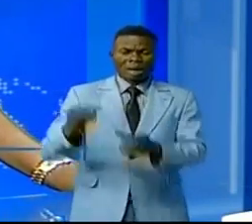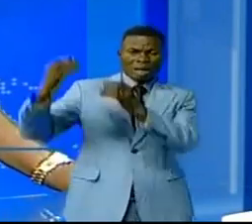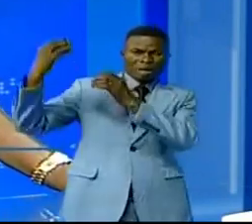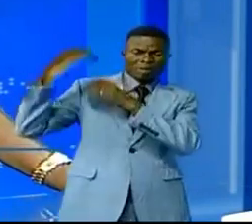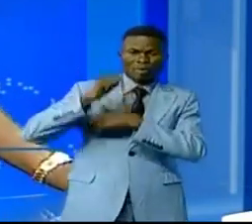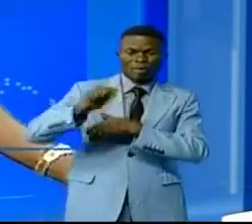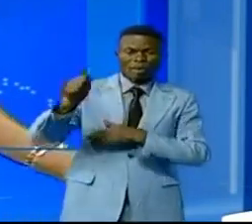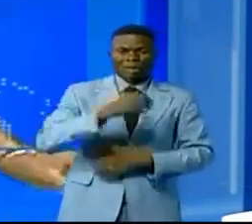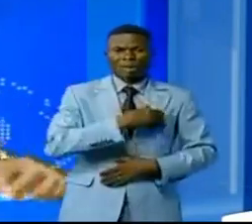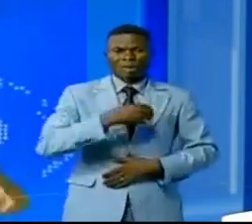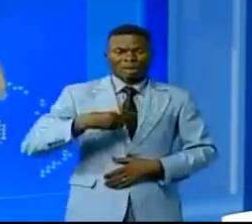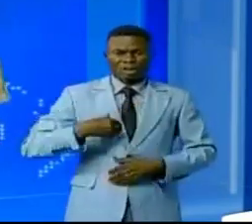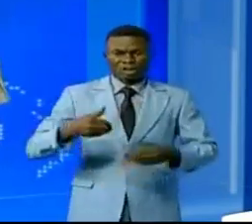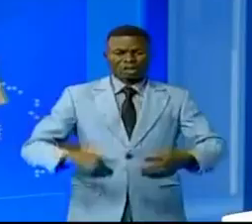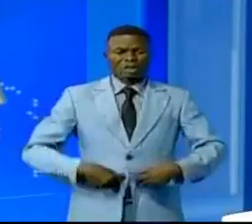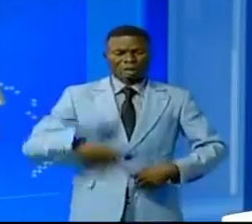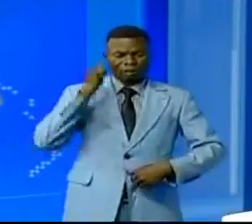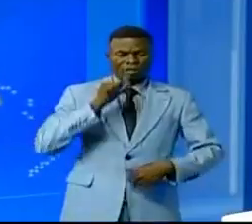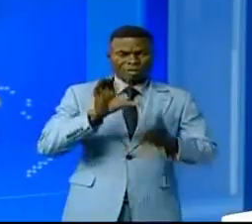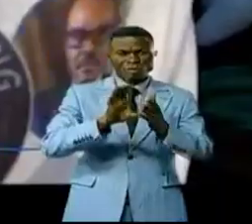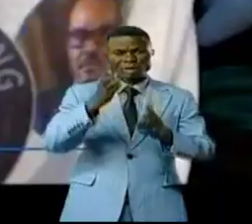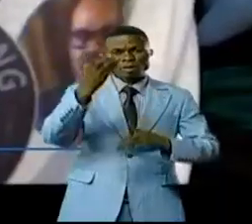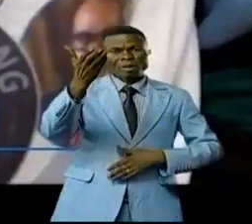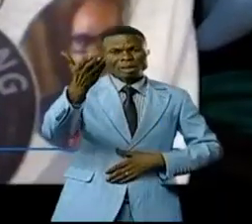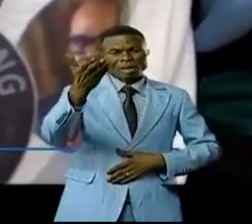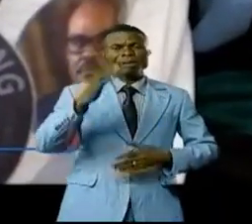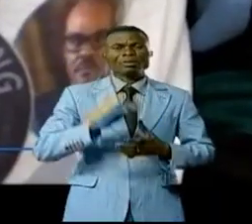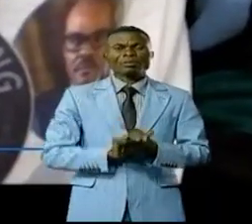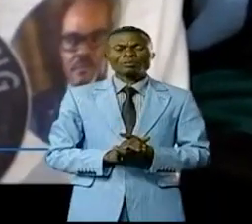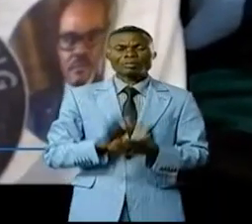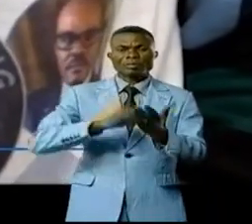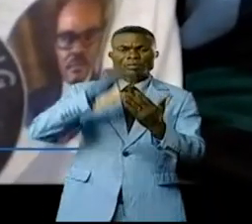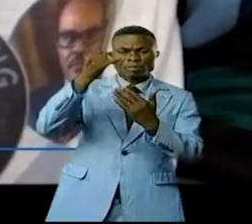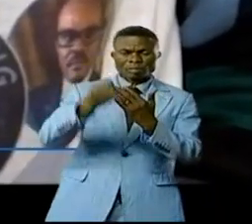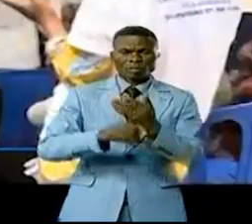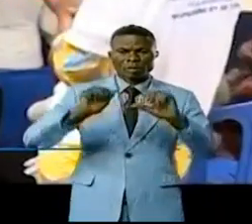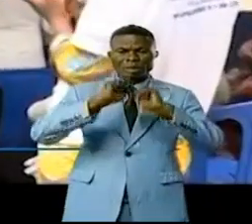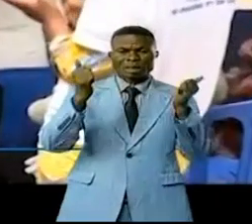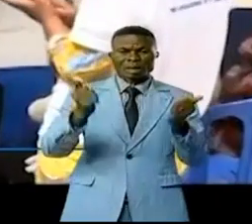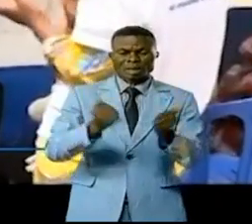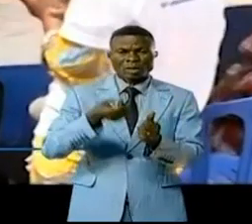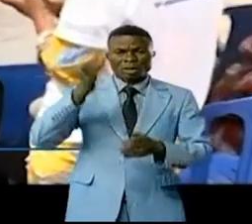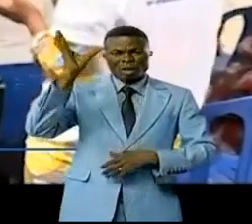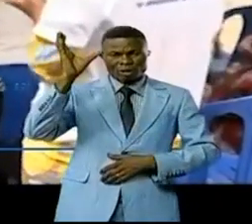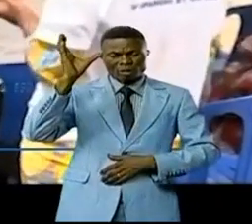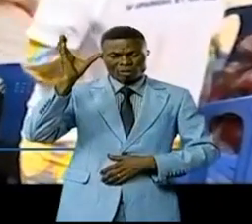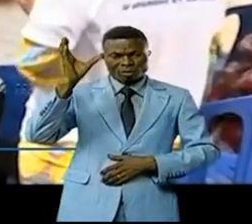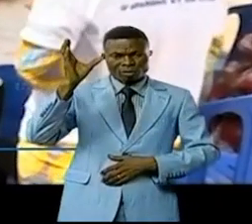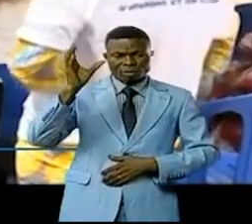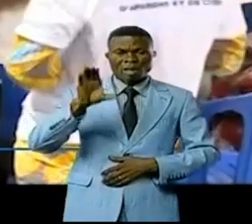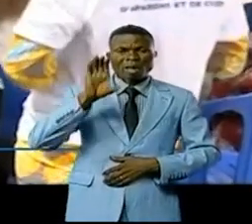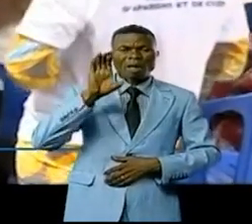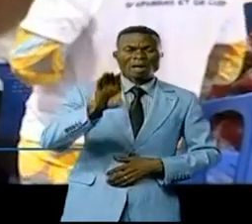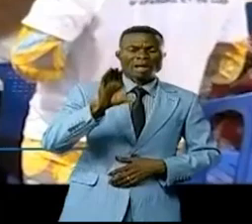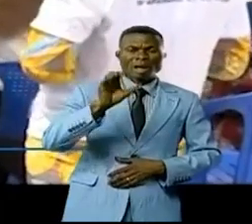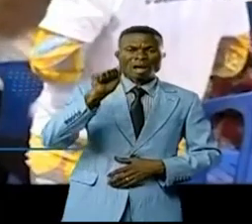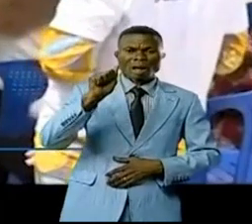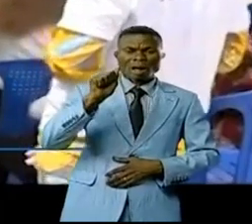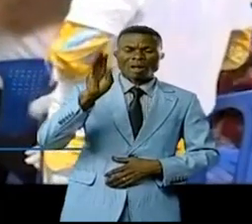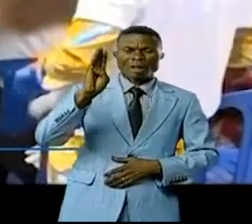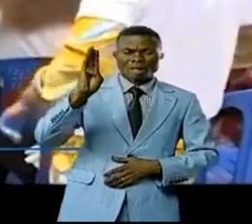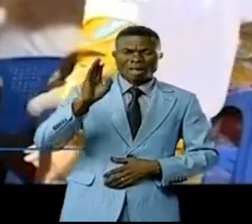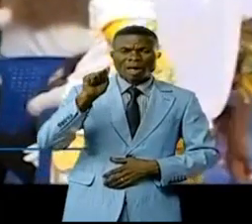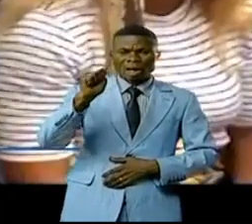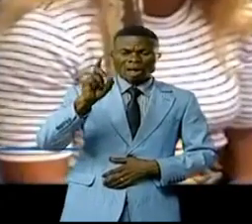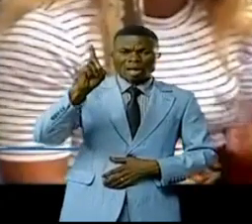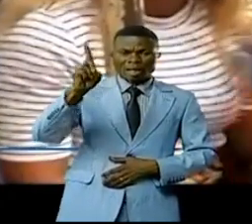de la femme et de la jeune fille. Reportage. Les projets associations villageoises d'épargne et de crédit AVC visent